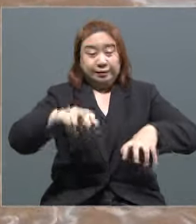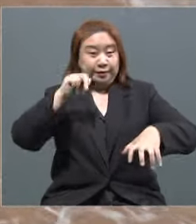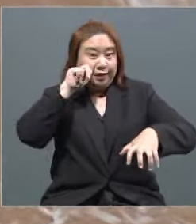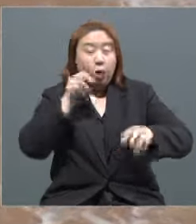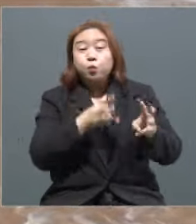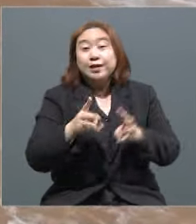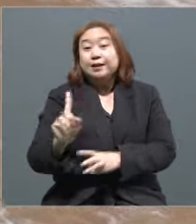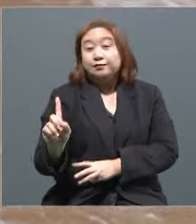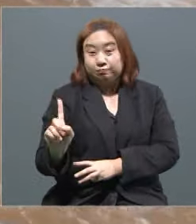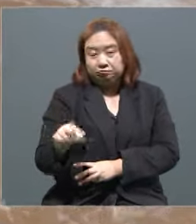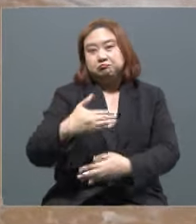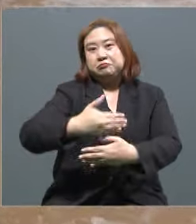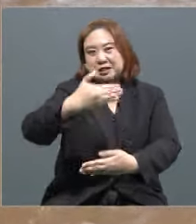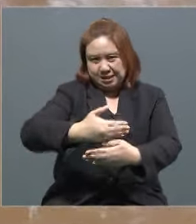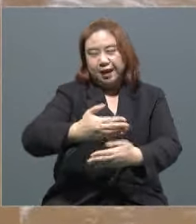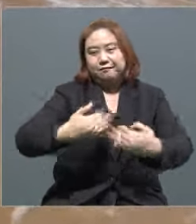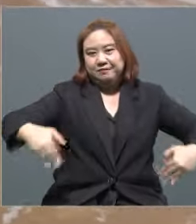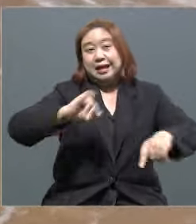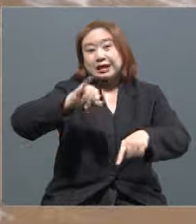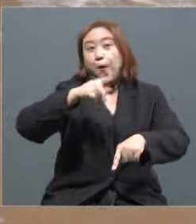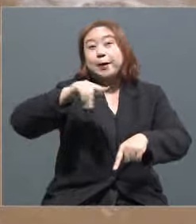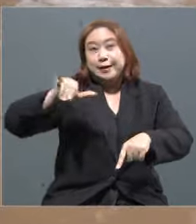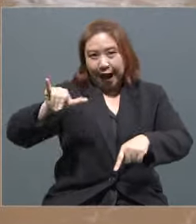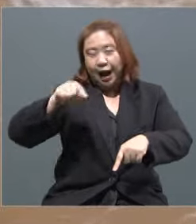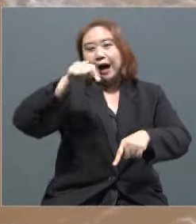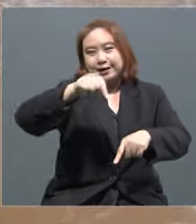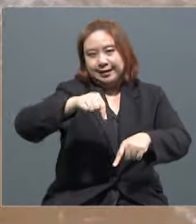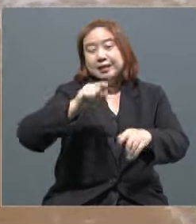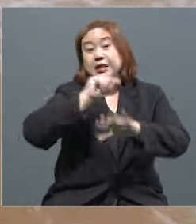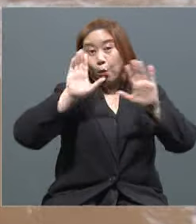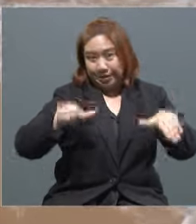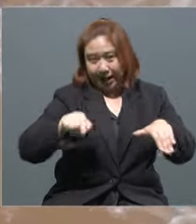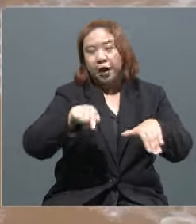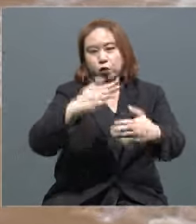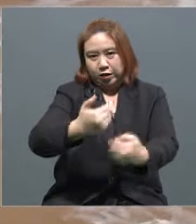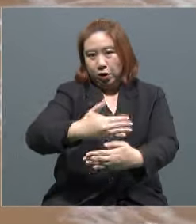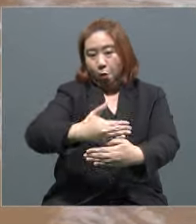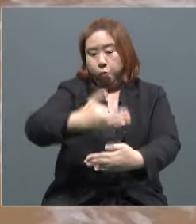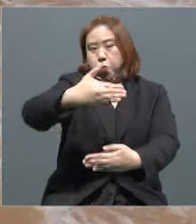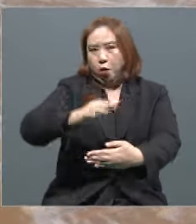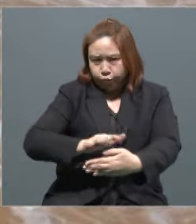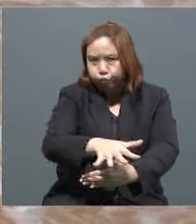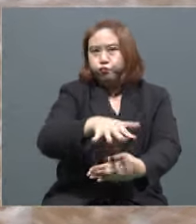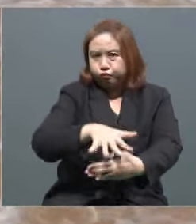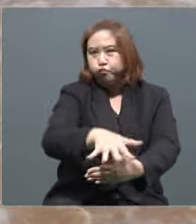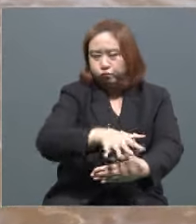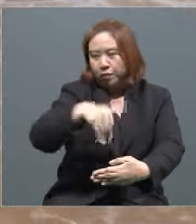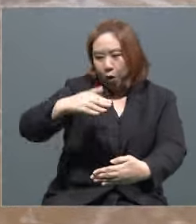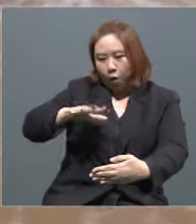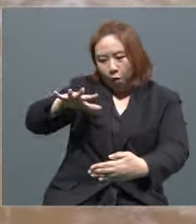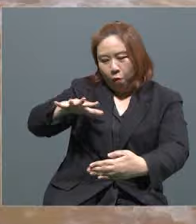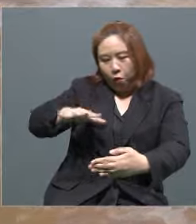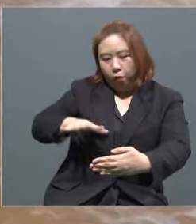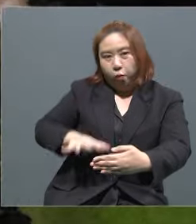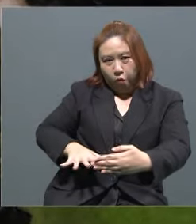ยใช้เขื่อนเจ้าพระยานั่นเองดังนั้นเขื่อนเจ้าพระยาที่จังหวัดชัยนาทตอนนี้ต้องเพิ่มการระบายน้ำเมื่อวานเรารายงานกันว่าเขาจะเพิ่มเ